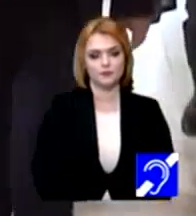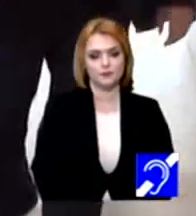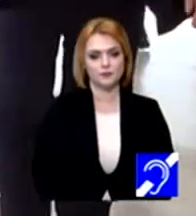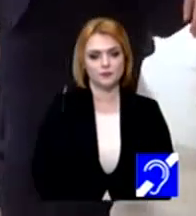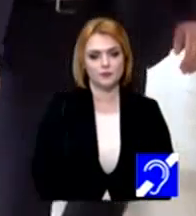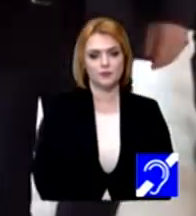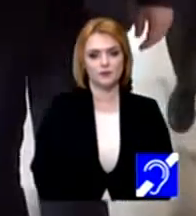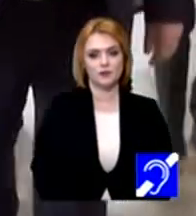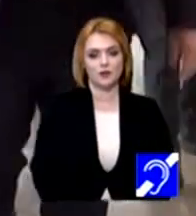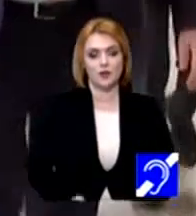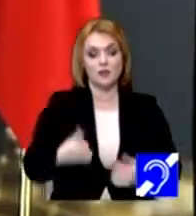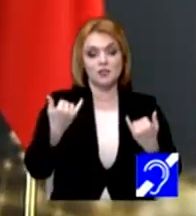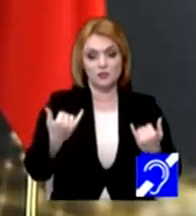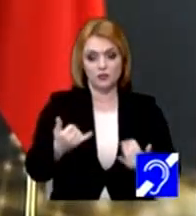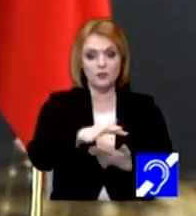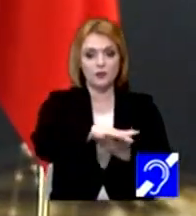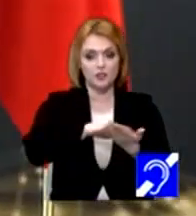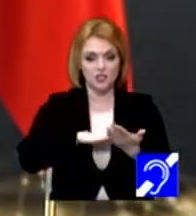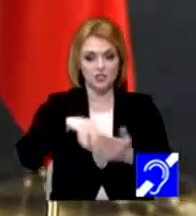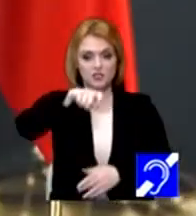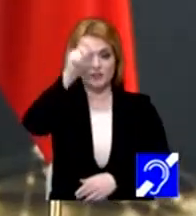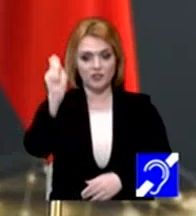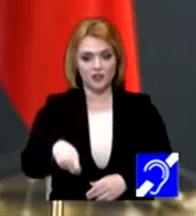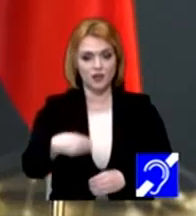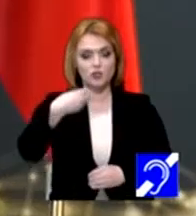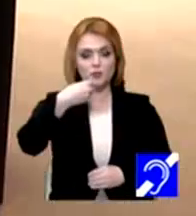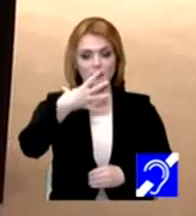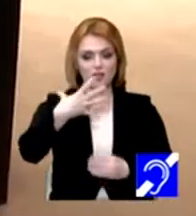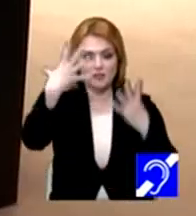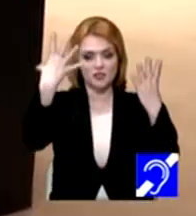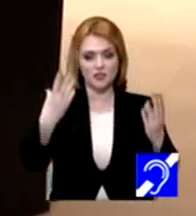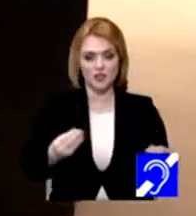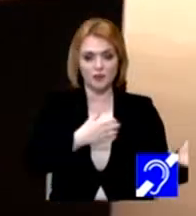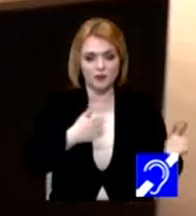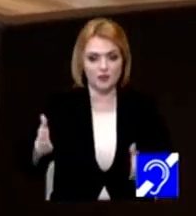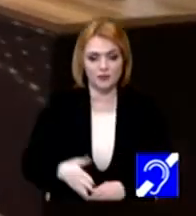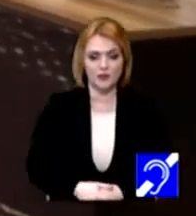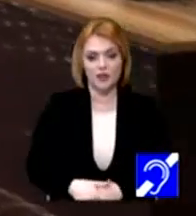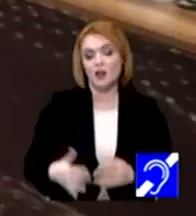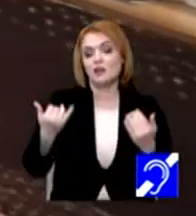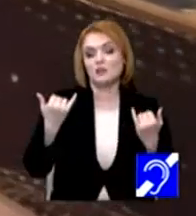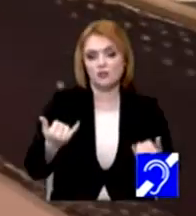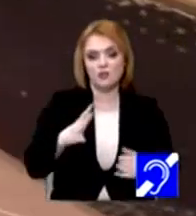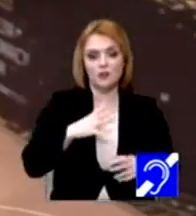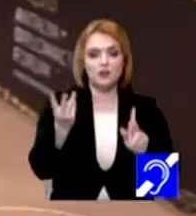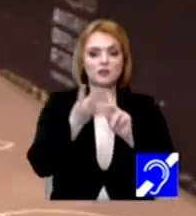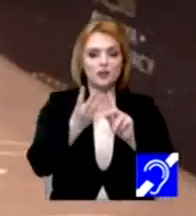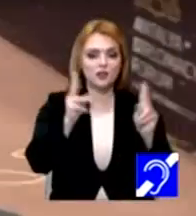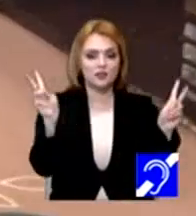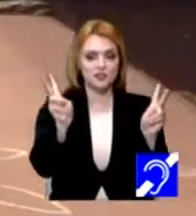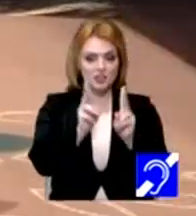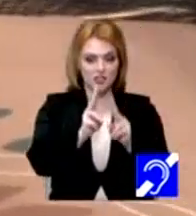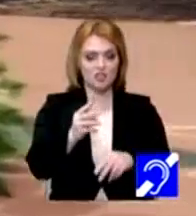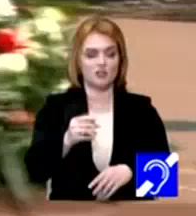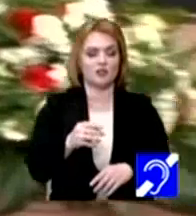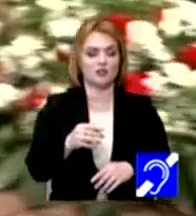Este a 15-a zi de război, iar miniștrii de externe ai Rusiei și Ucrainei s-au întâlnit în Turcia la prima rundă de negocieri la nivel